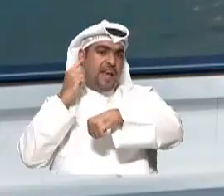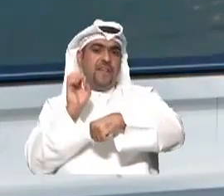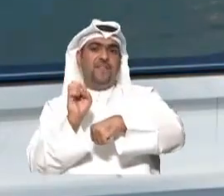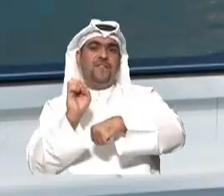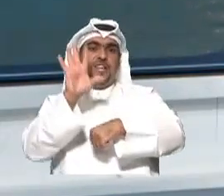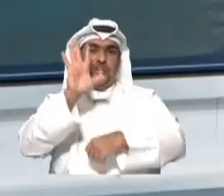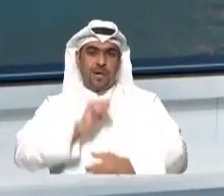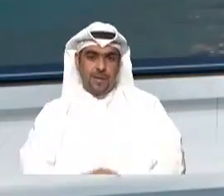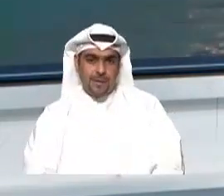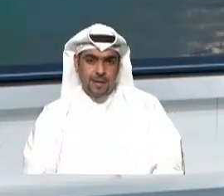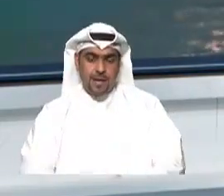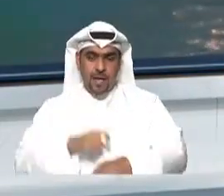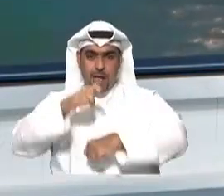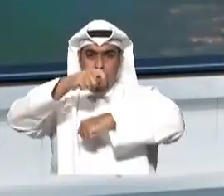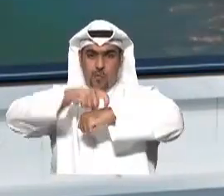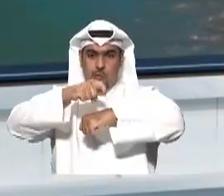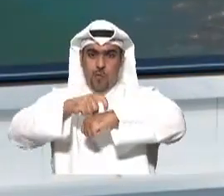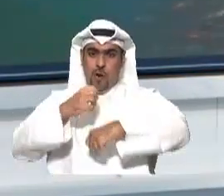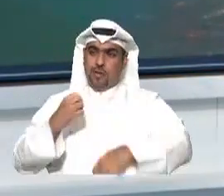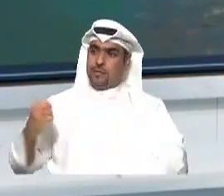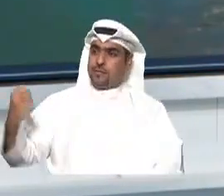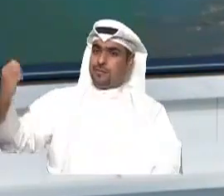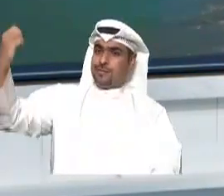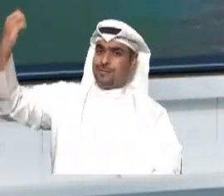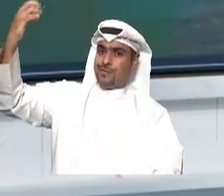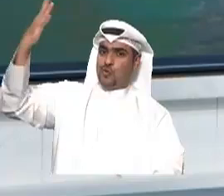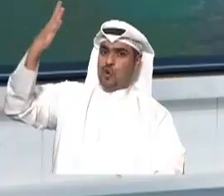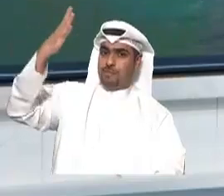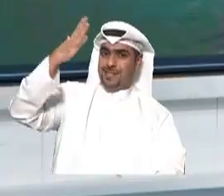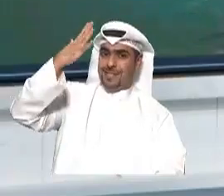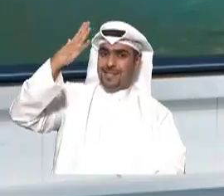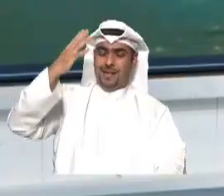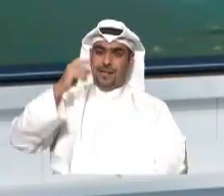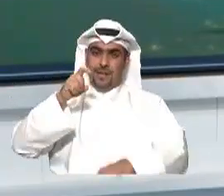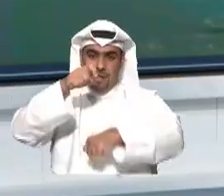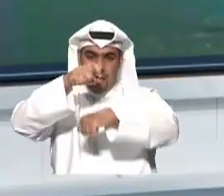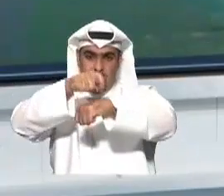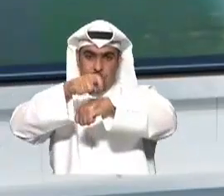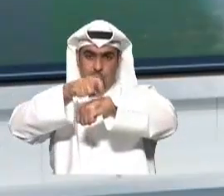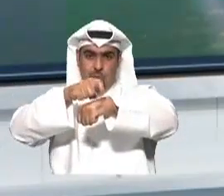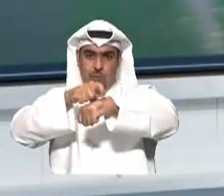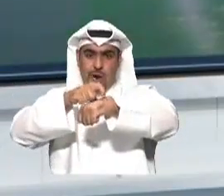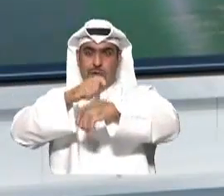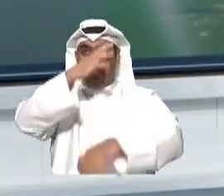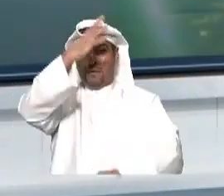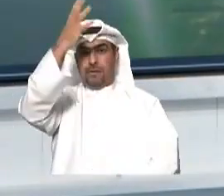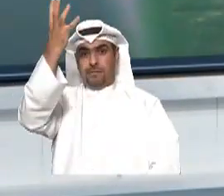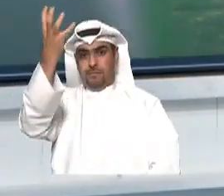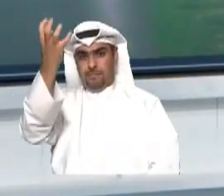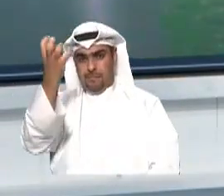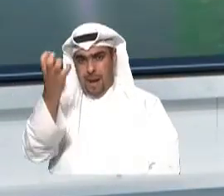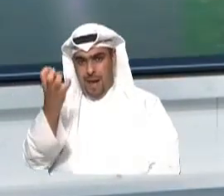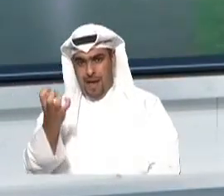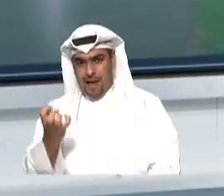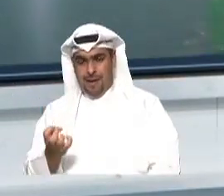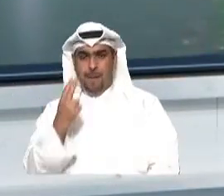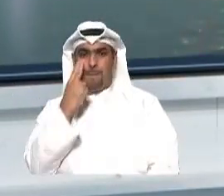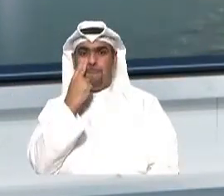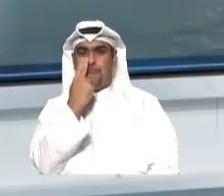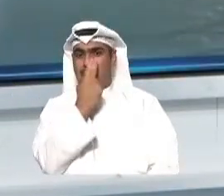في الساعة 4:26 دقيقة، موعد شروق الشمس الساعة 5:44 دقيقة، بالنسبة لغروب الشمس